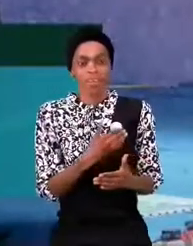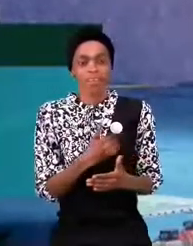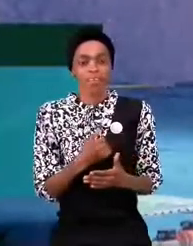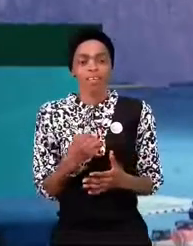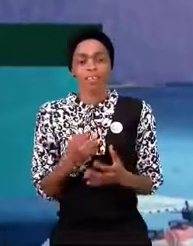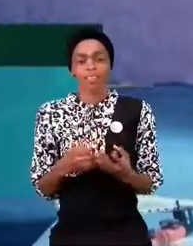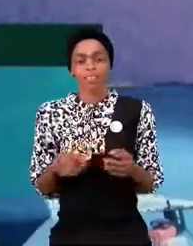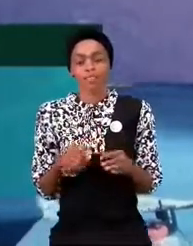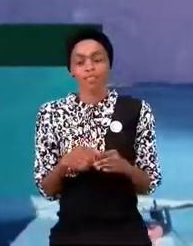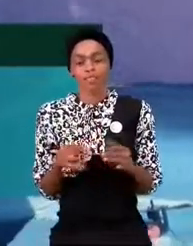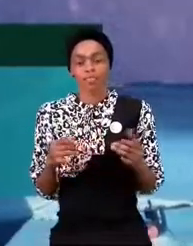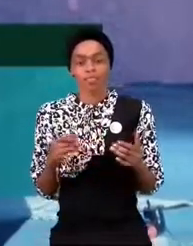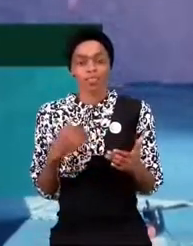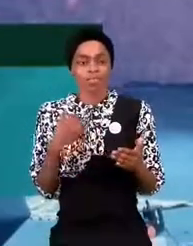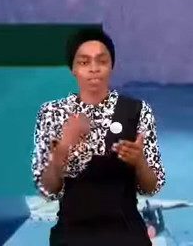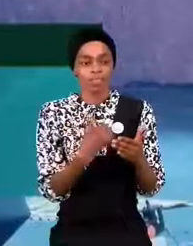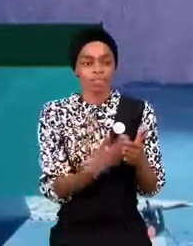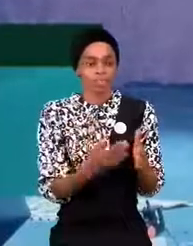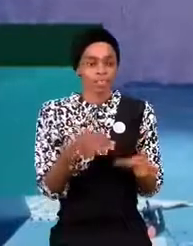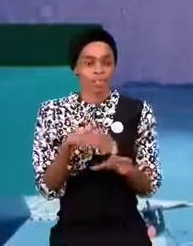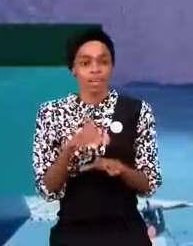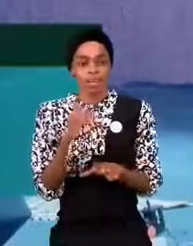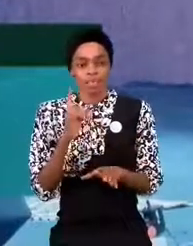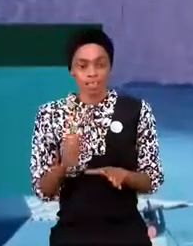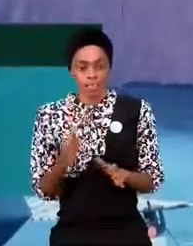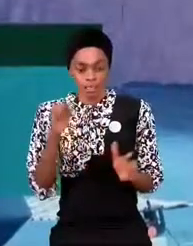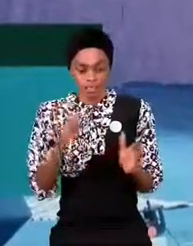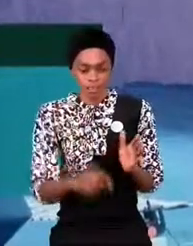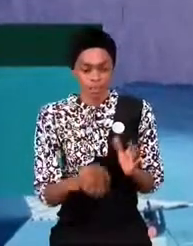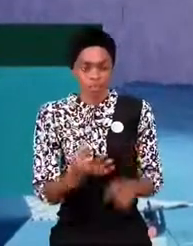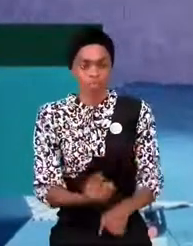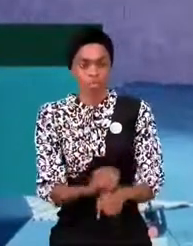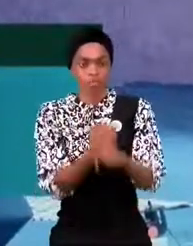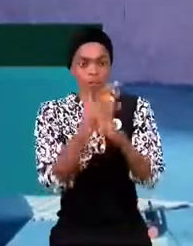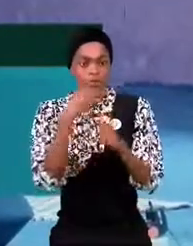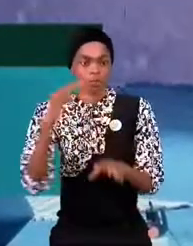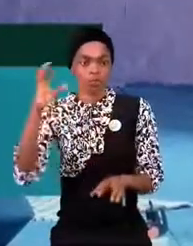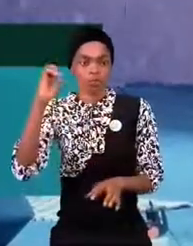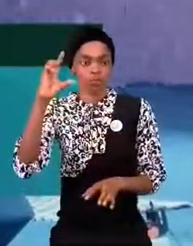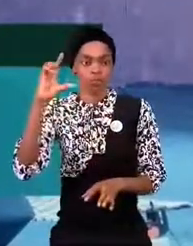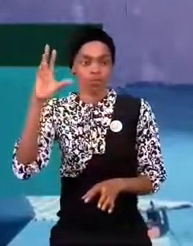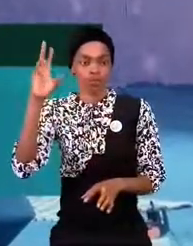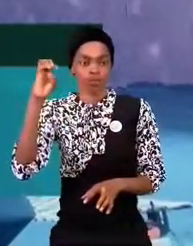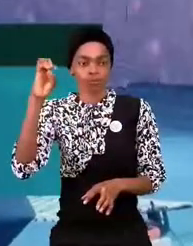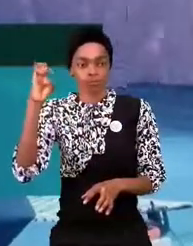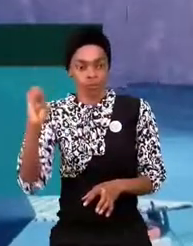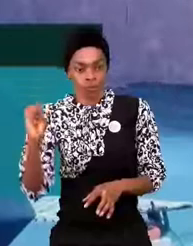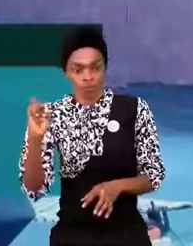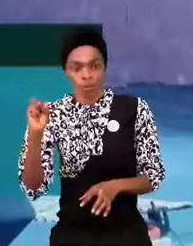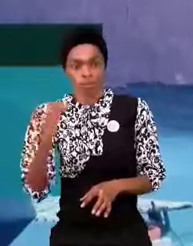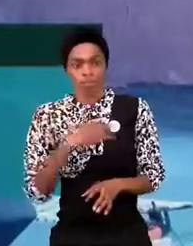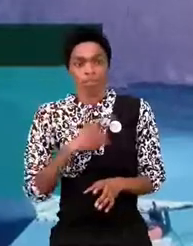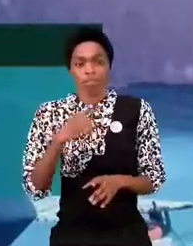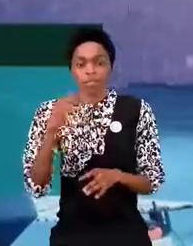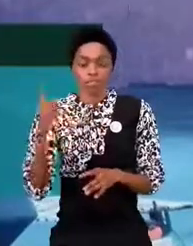des Oliviers, toute la multitude des disciples, comme nous sommes là ce soir,